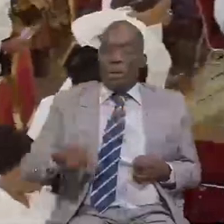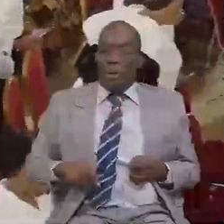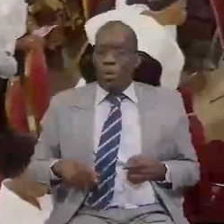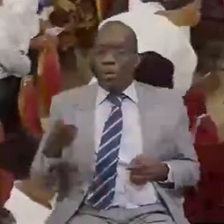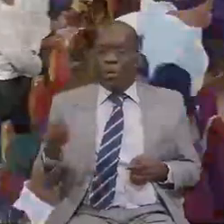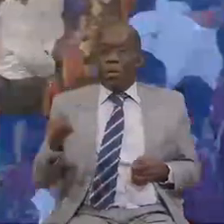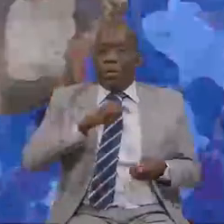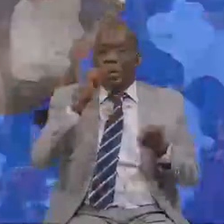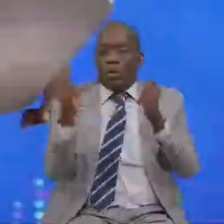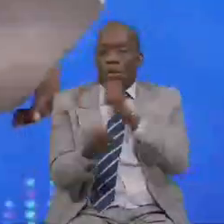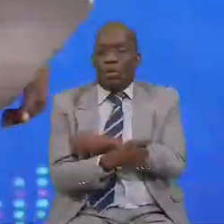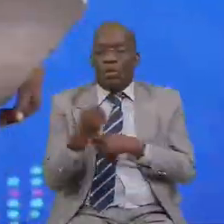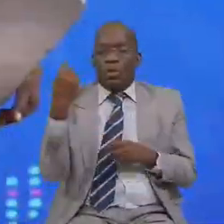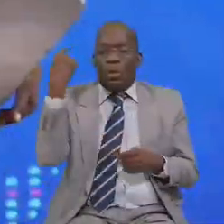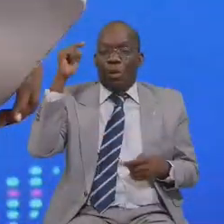avons besoin.